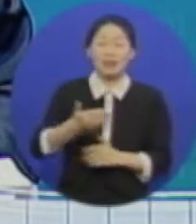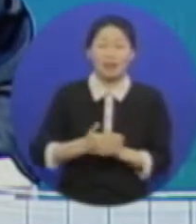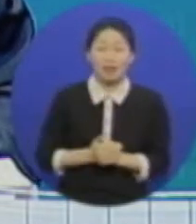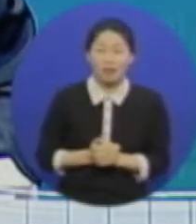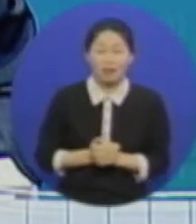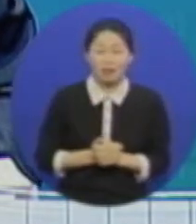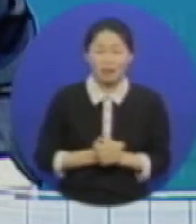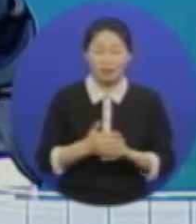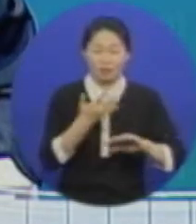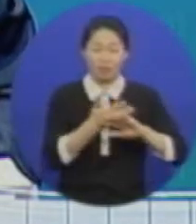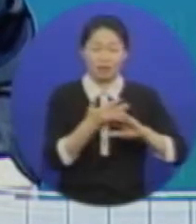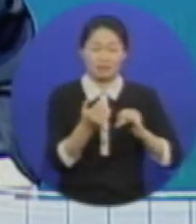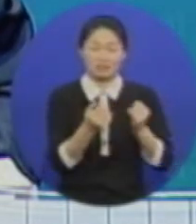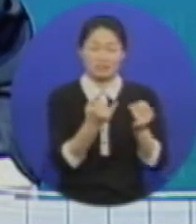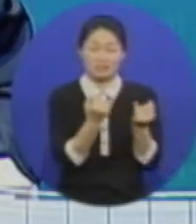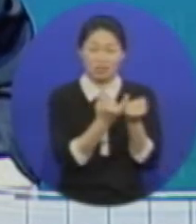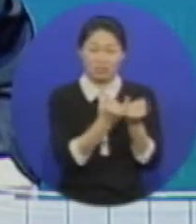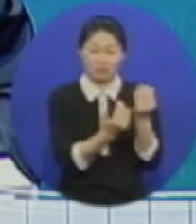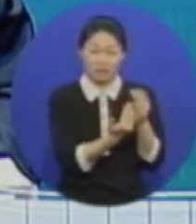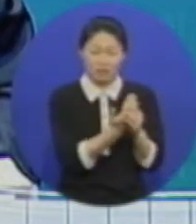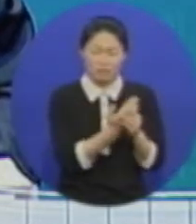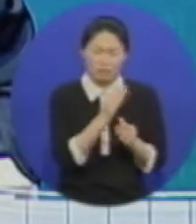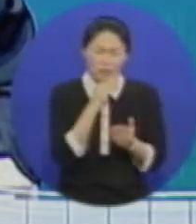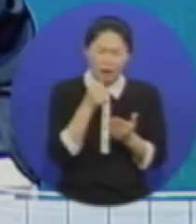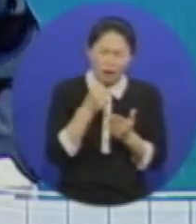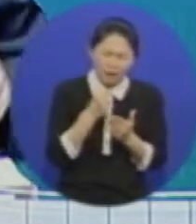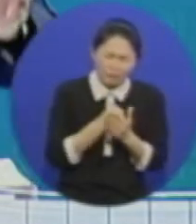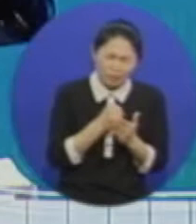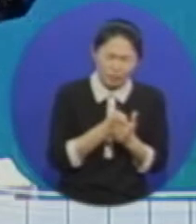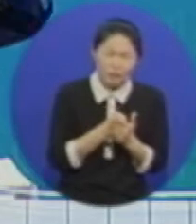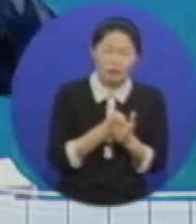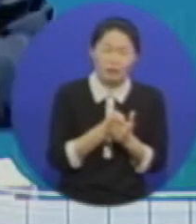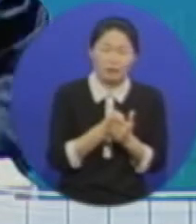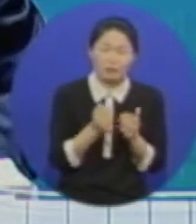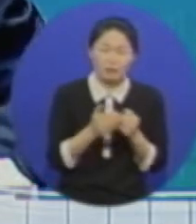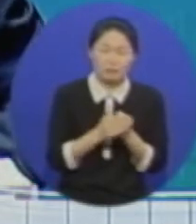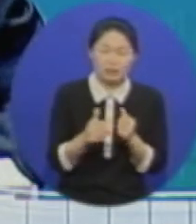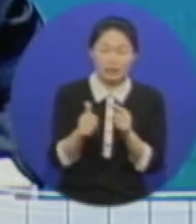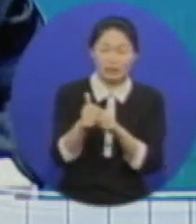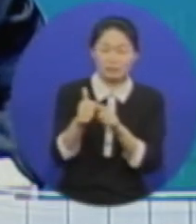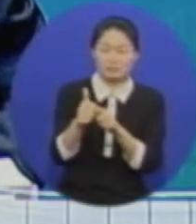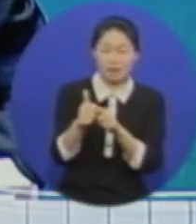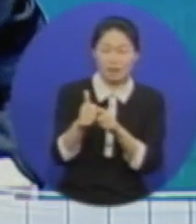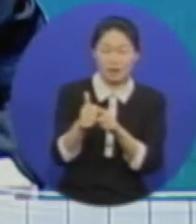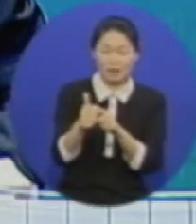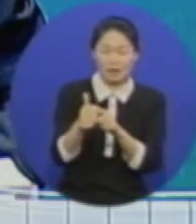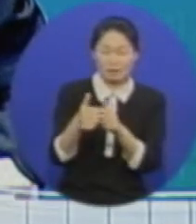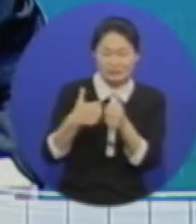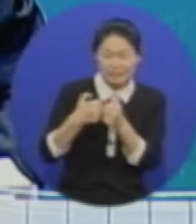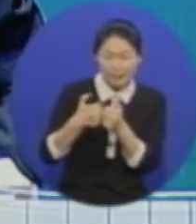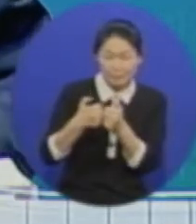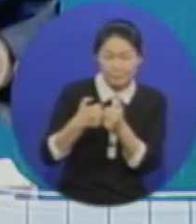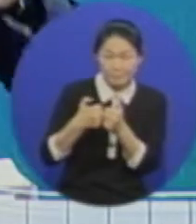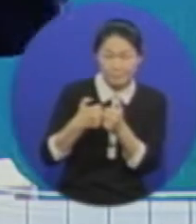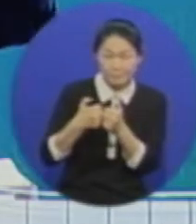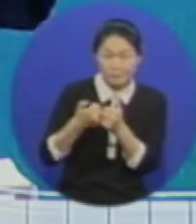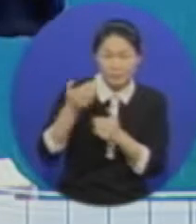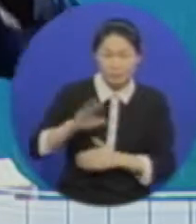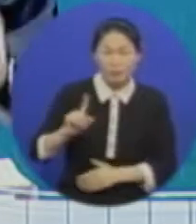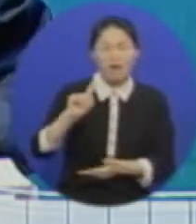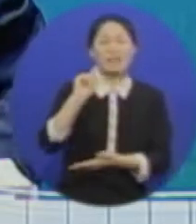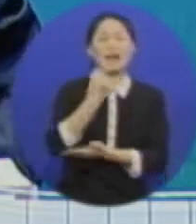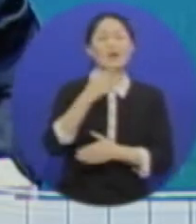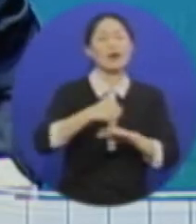다른 여자가 생겨서 너무 너무 안타까워서 r 남자분을 붙들고 상담을 했더니 어 다윗도